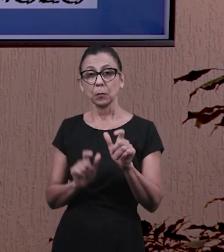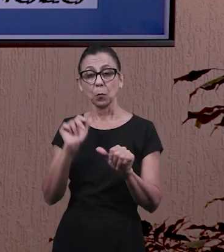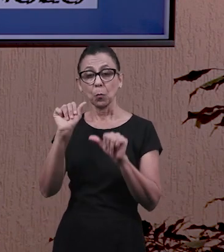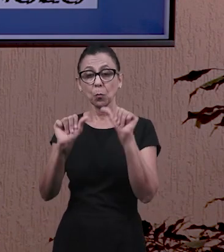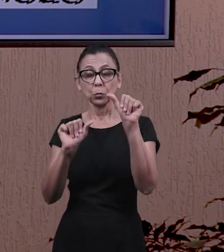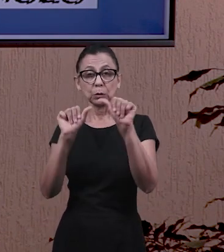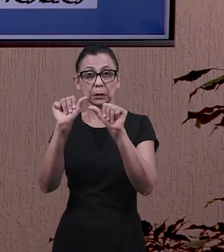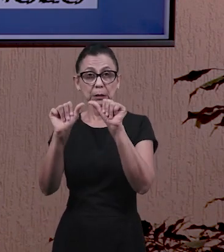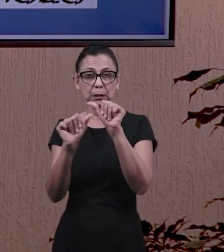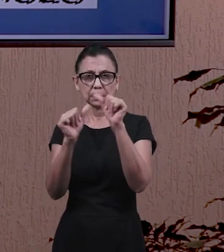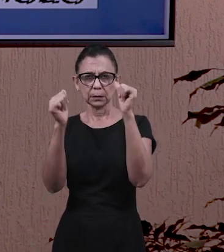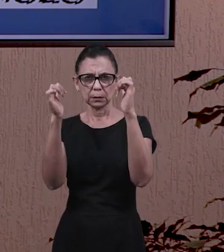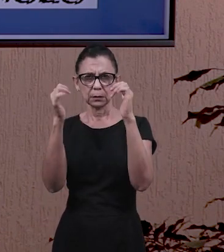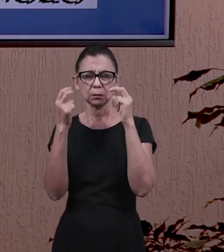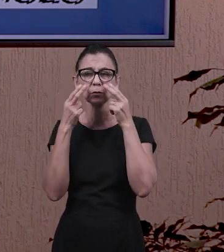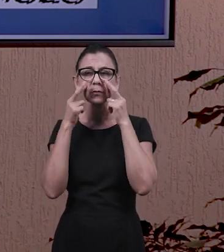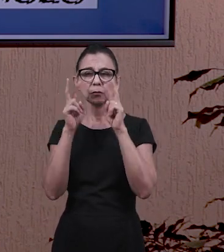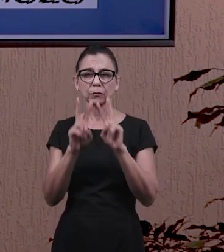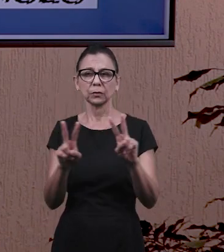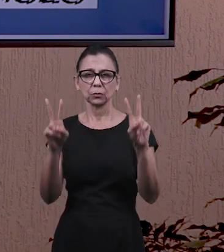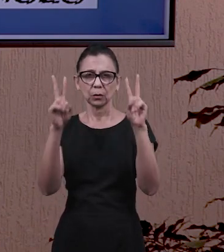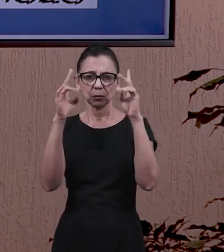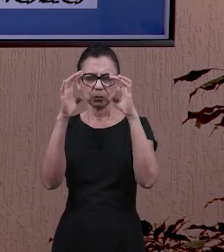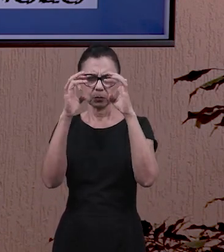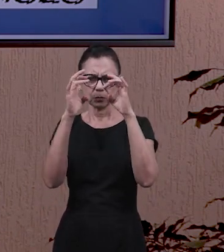ont le processus